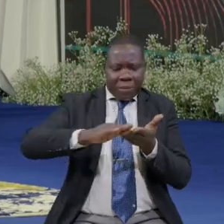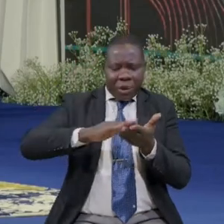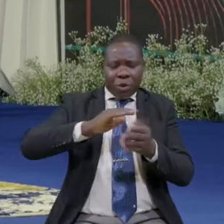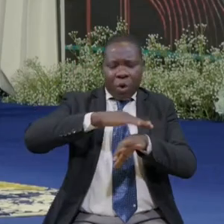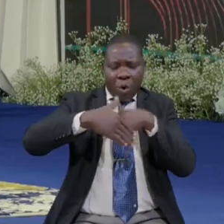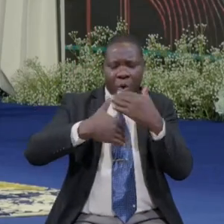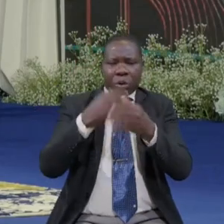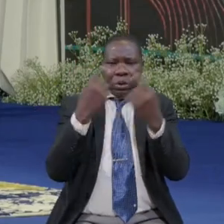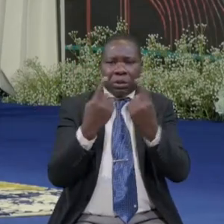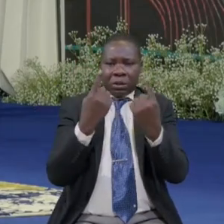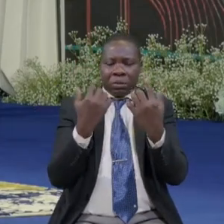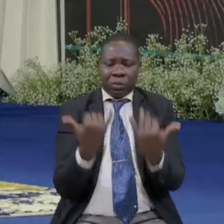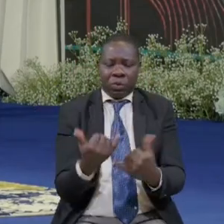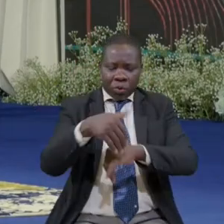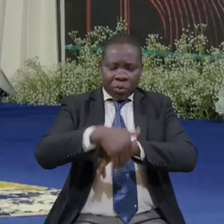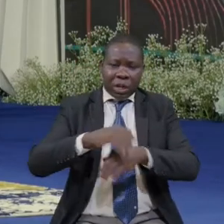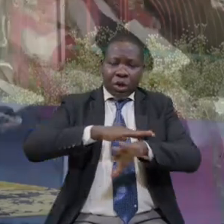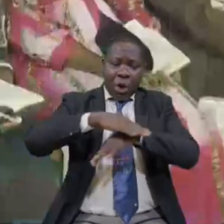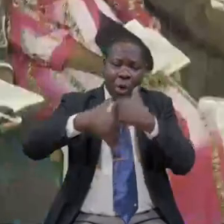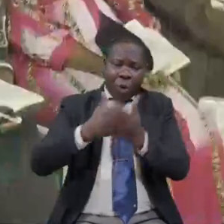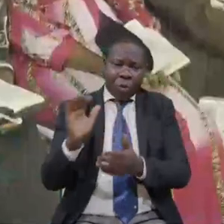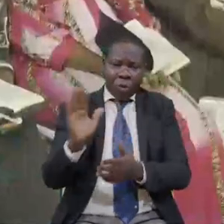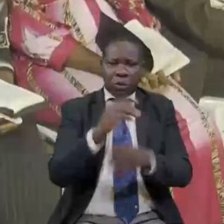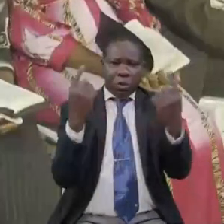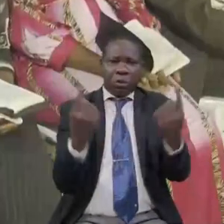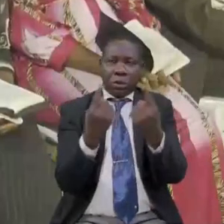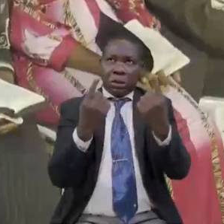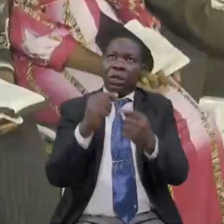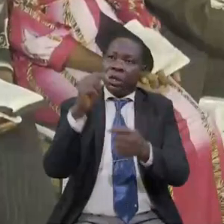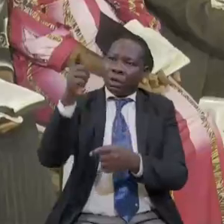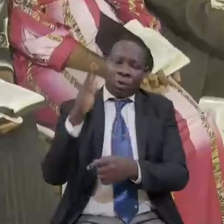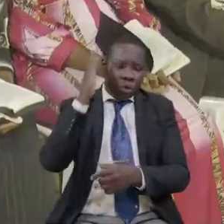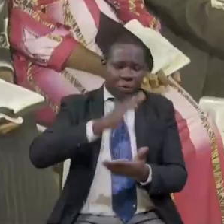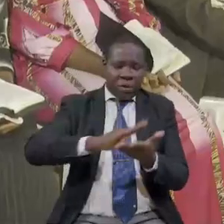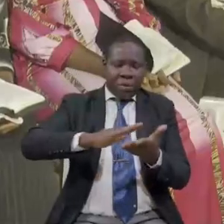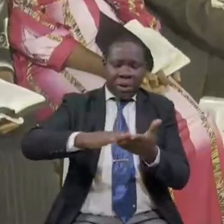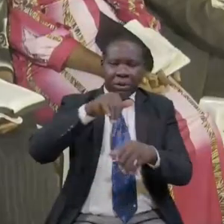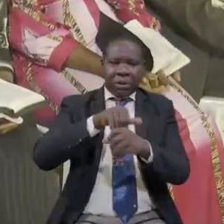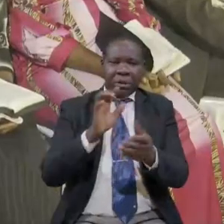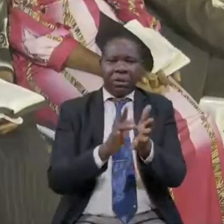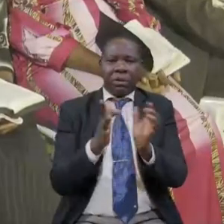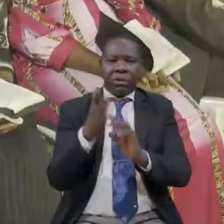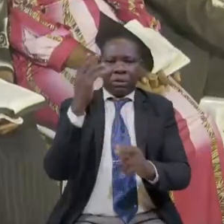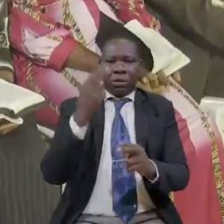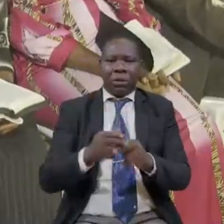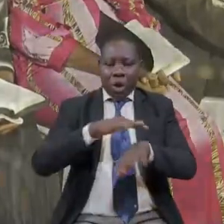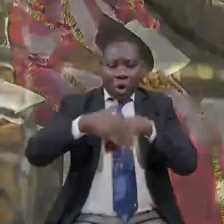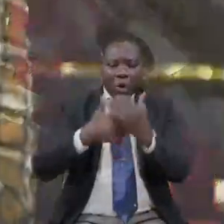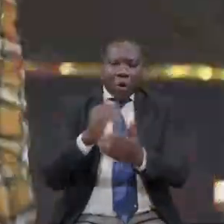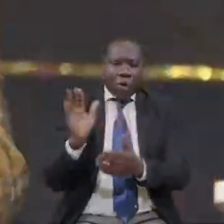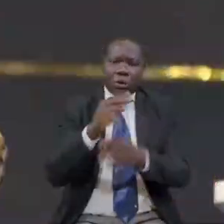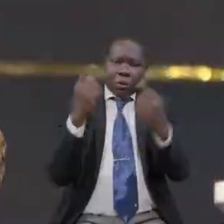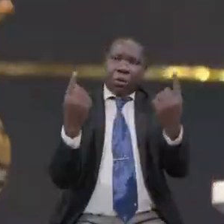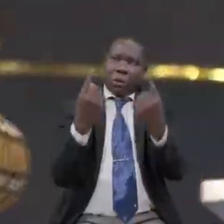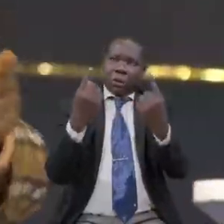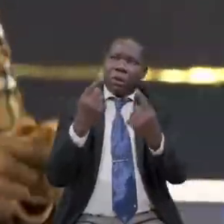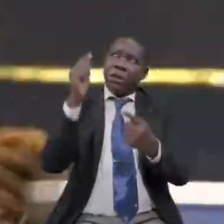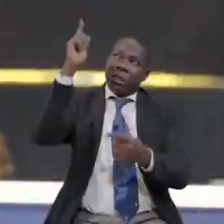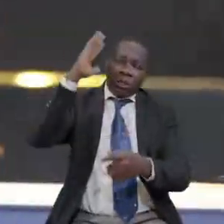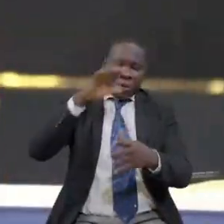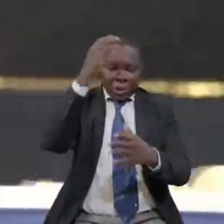les iniquités. Aujourd'hui, toutes les iniquités dans vos vies seront pardonnées, tous